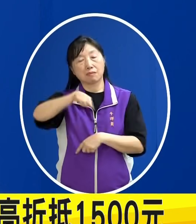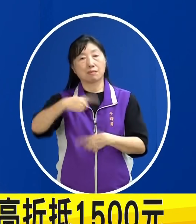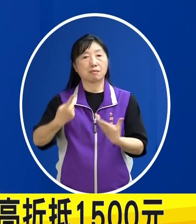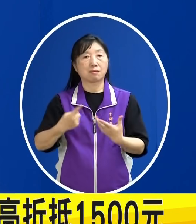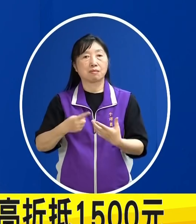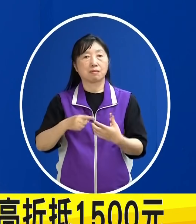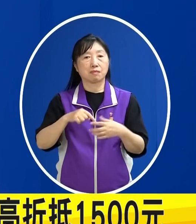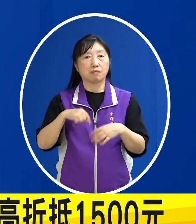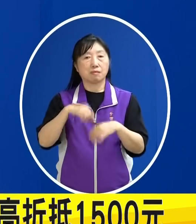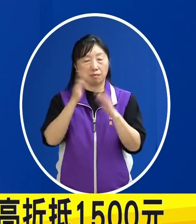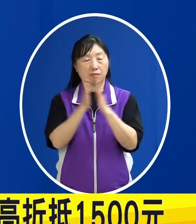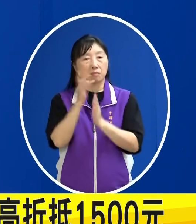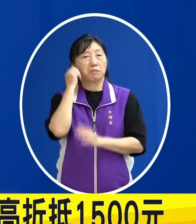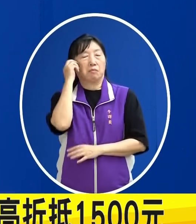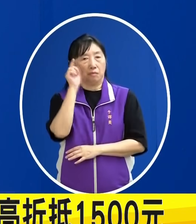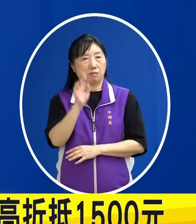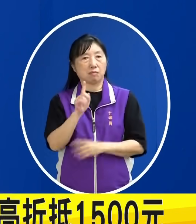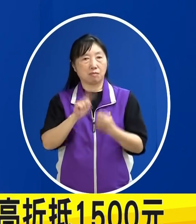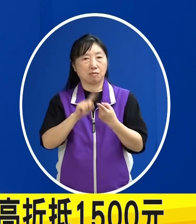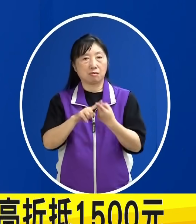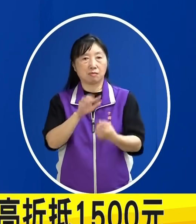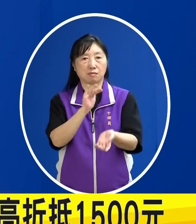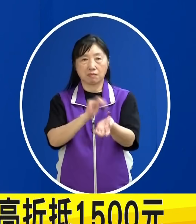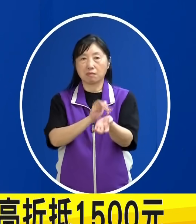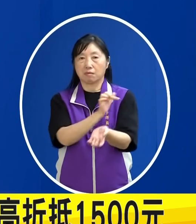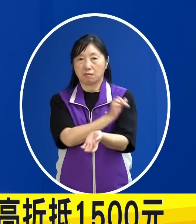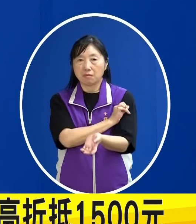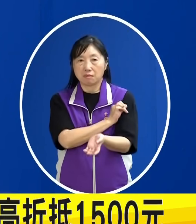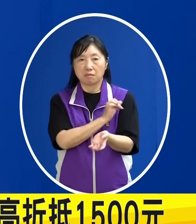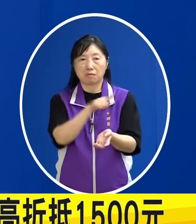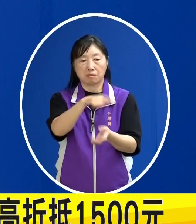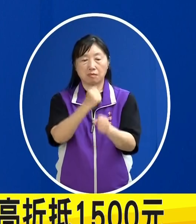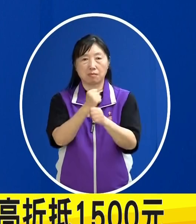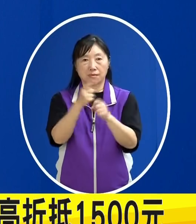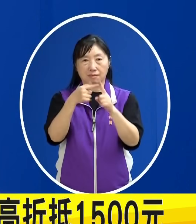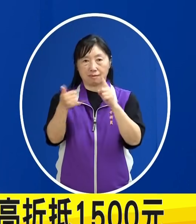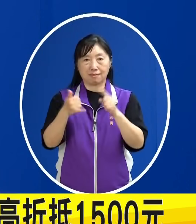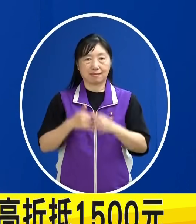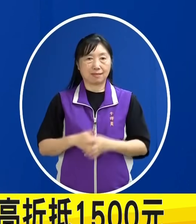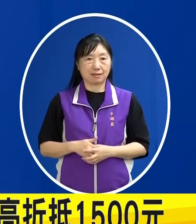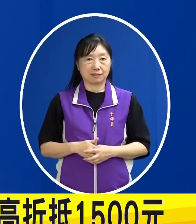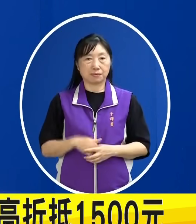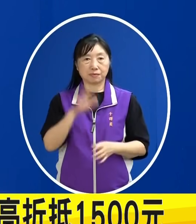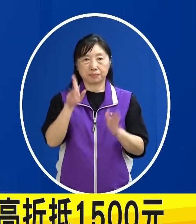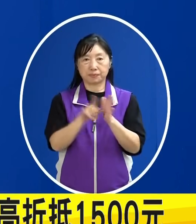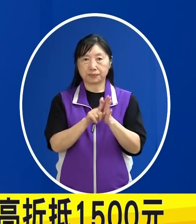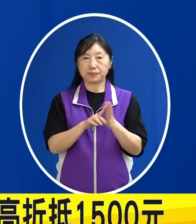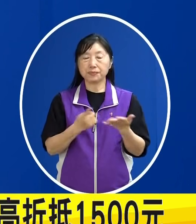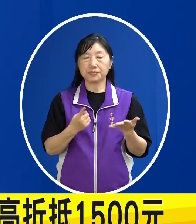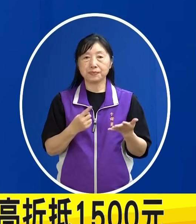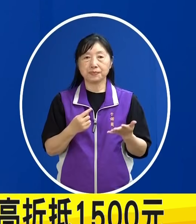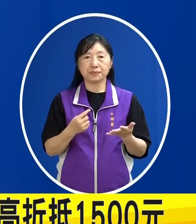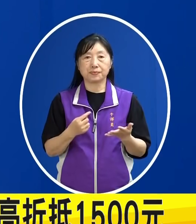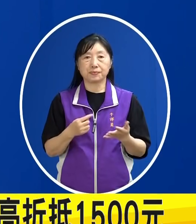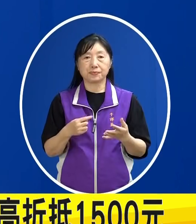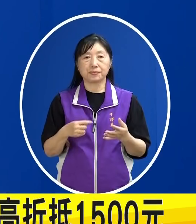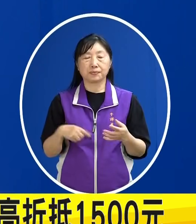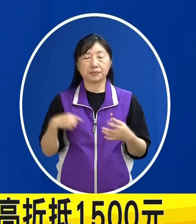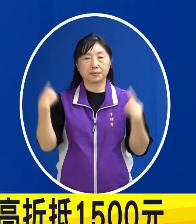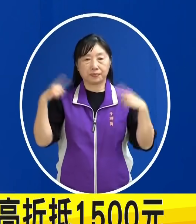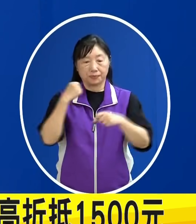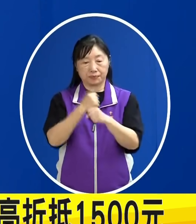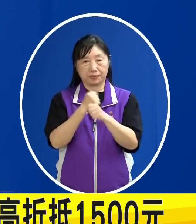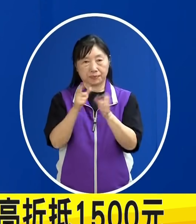受到医师人员真的是一方面是生理上必须在很长时